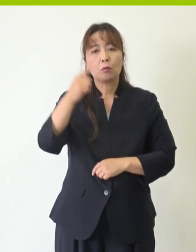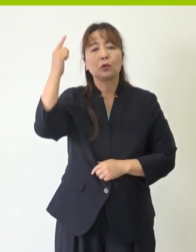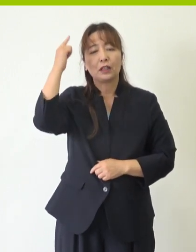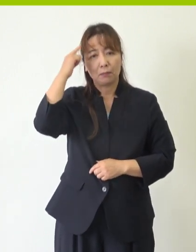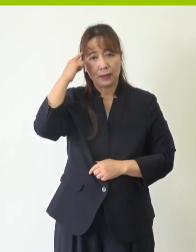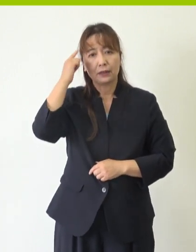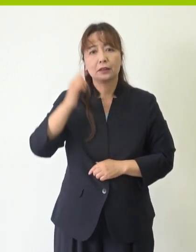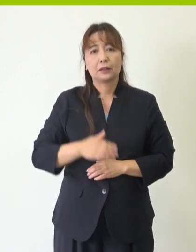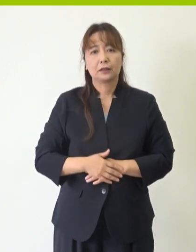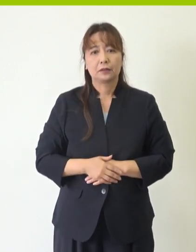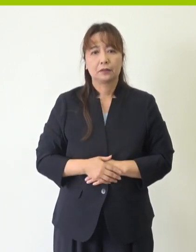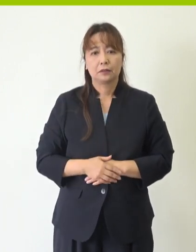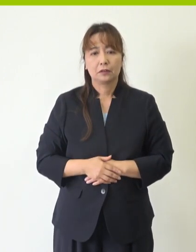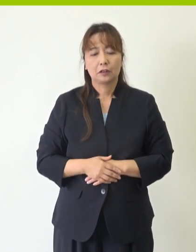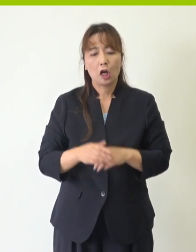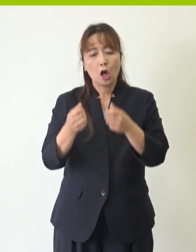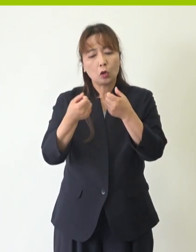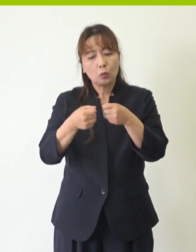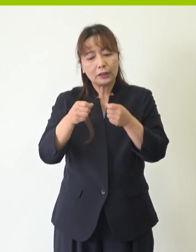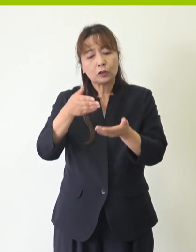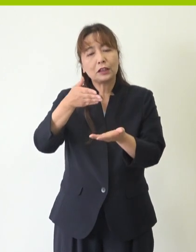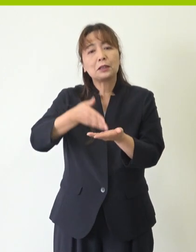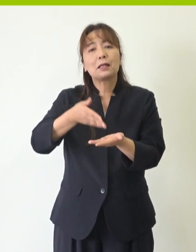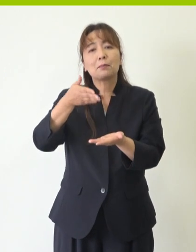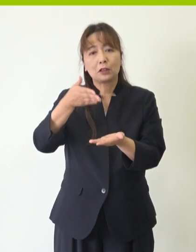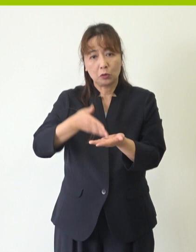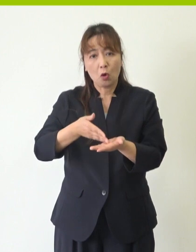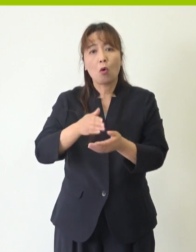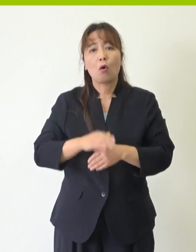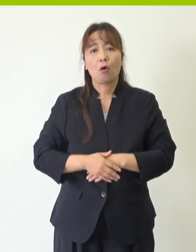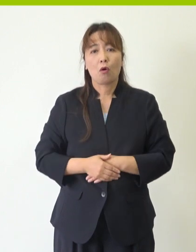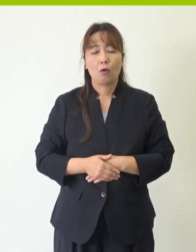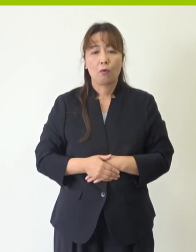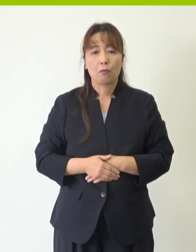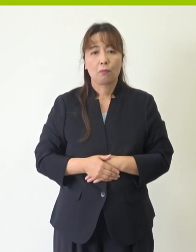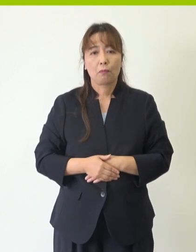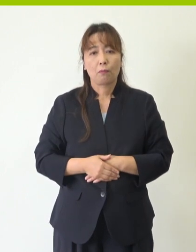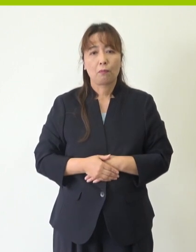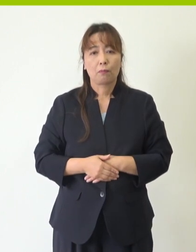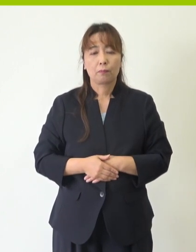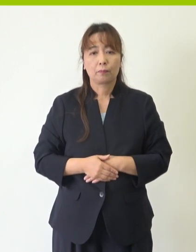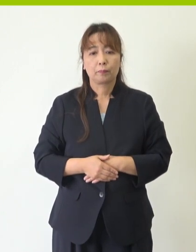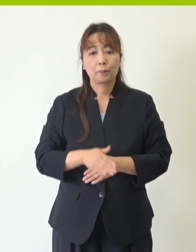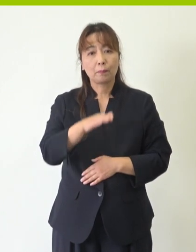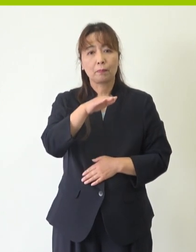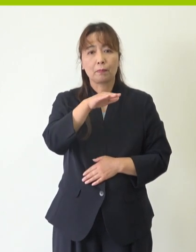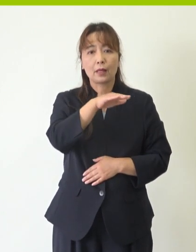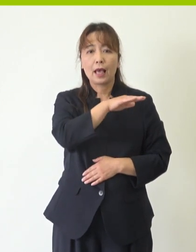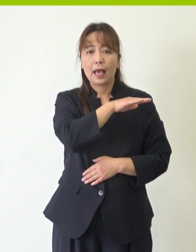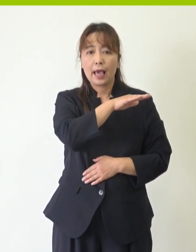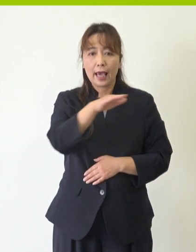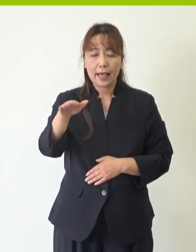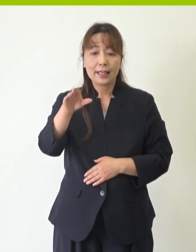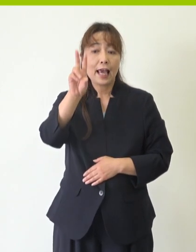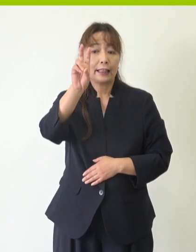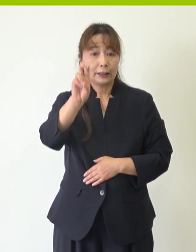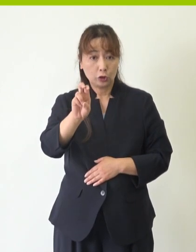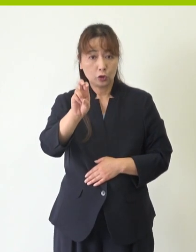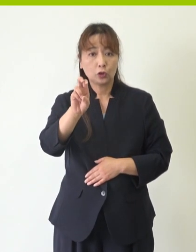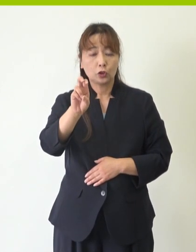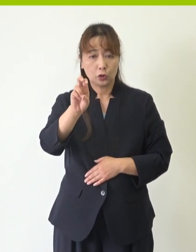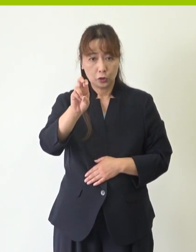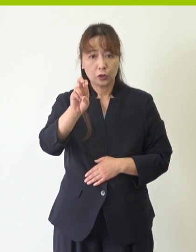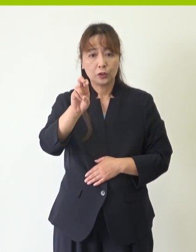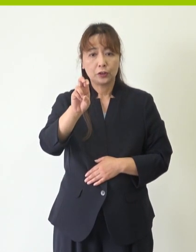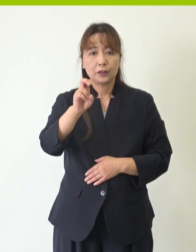ますあの少し詳しく説明させていただきますと平成こちらの資料では平成20年の方